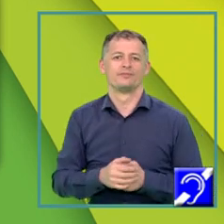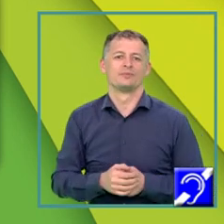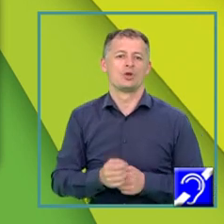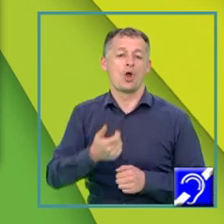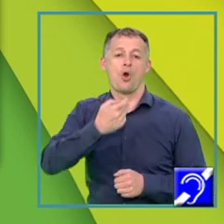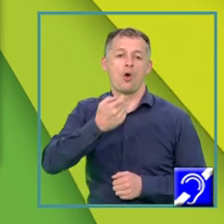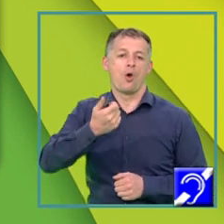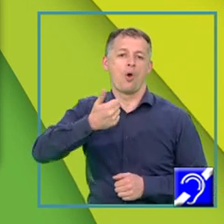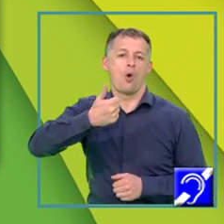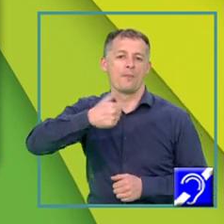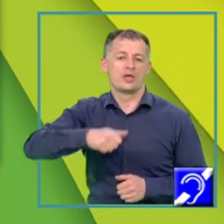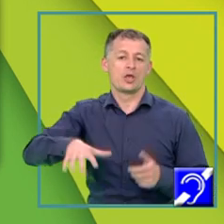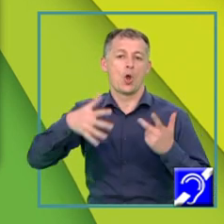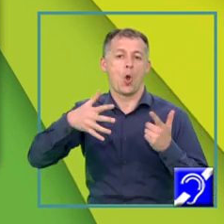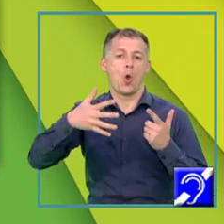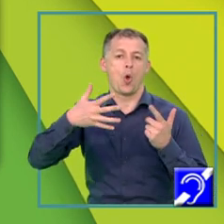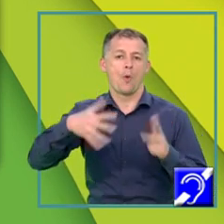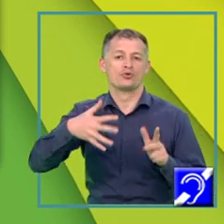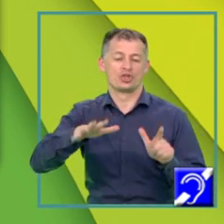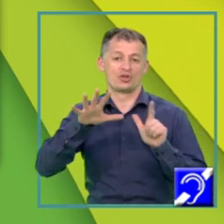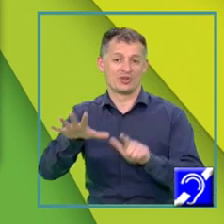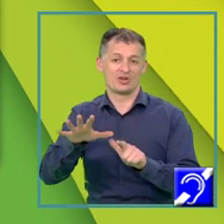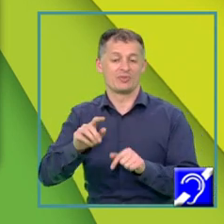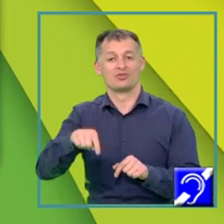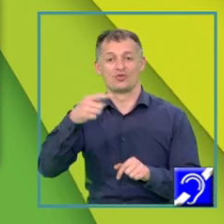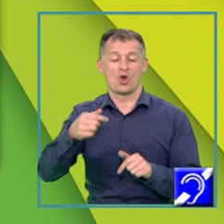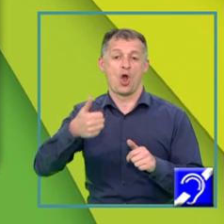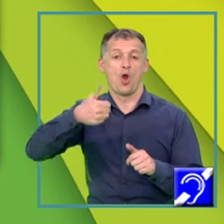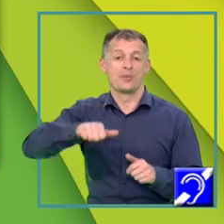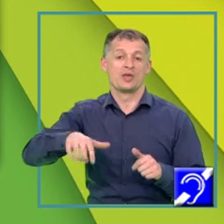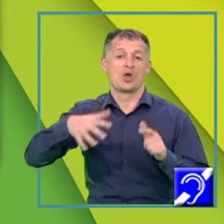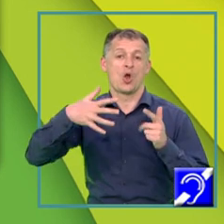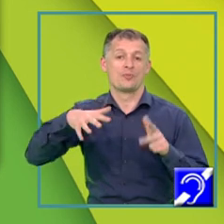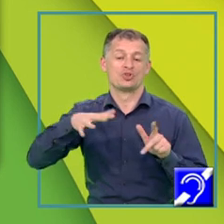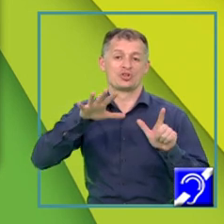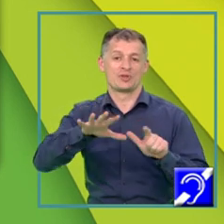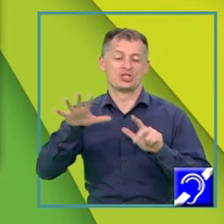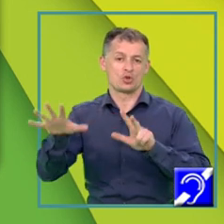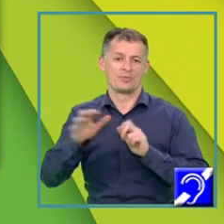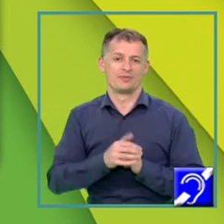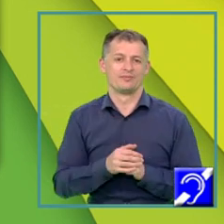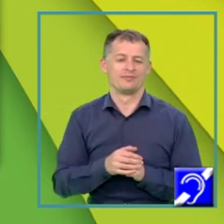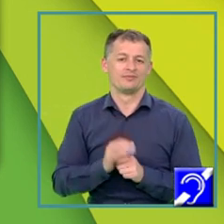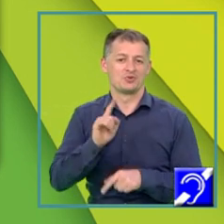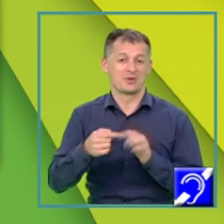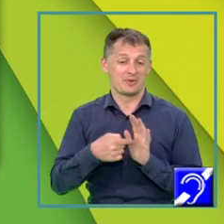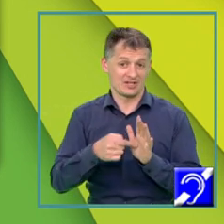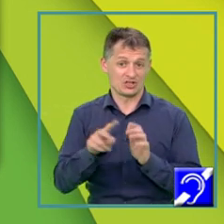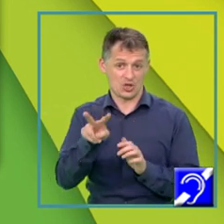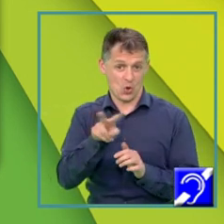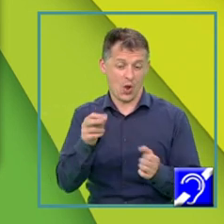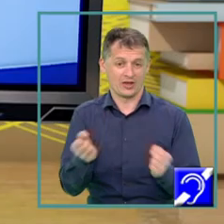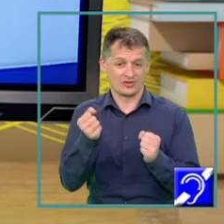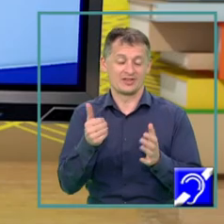1877-1878. Ce înseamnă verbul a prezenta? Vă reamintesc, după ce precizăm cele două acțiuni, trebuie să regăsim